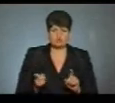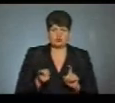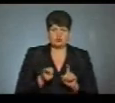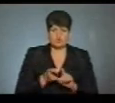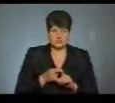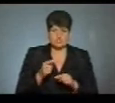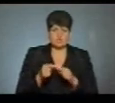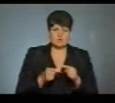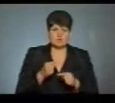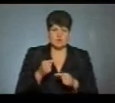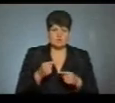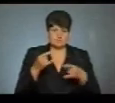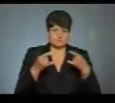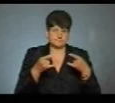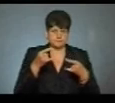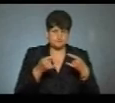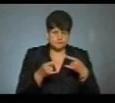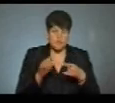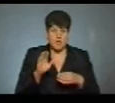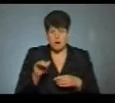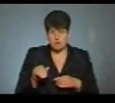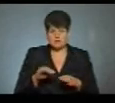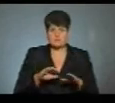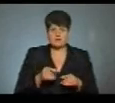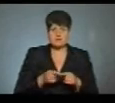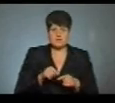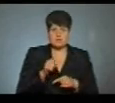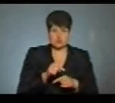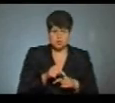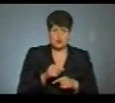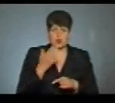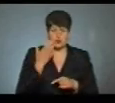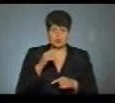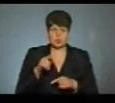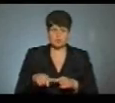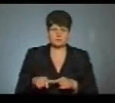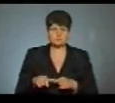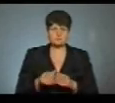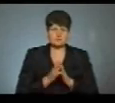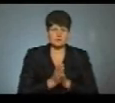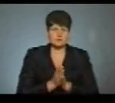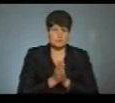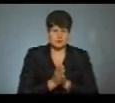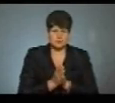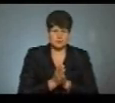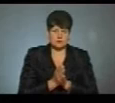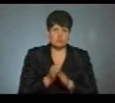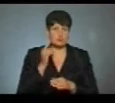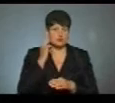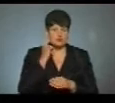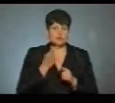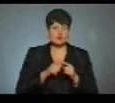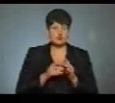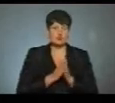долучитися через трансляцію, і потім після того, як людина помолиться, почувши цю